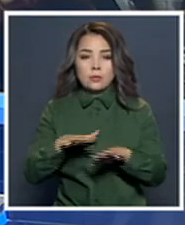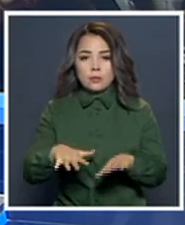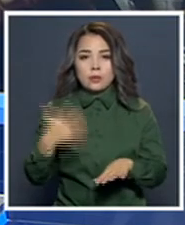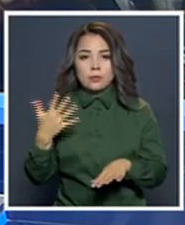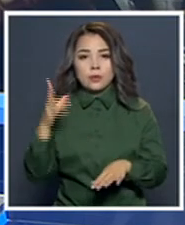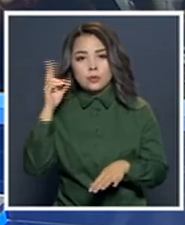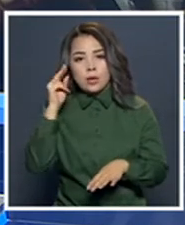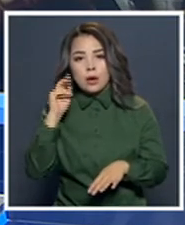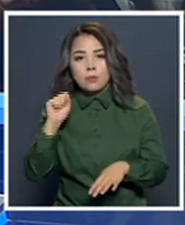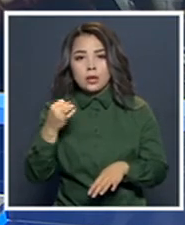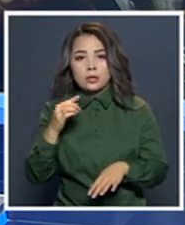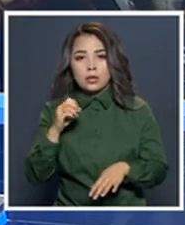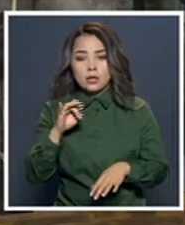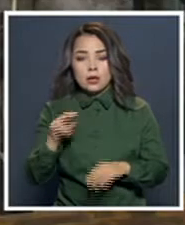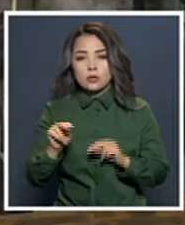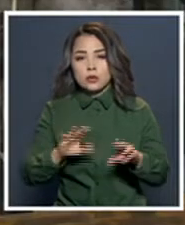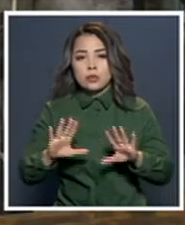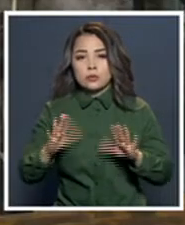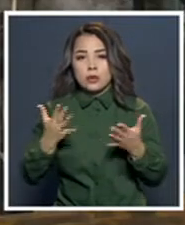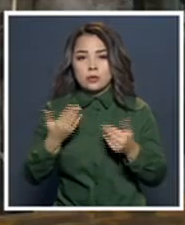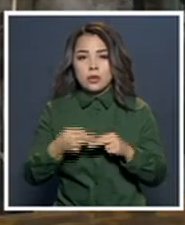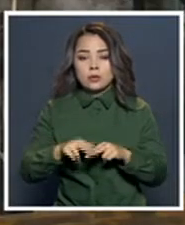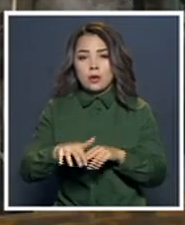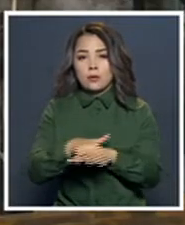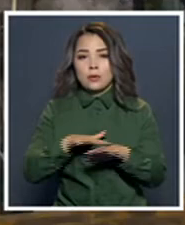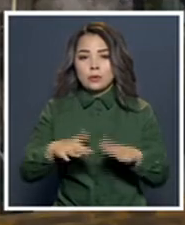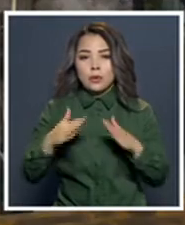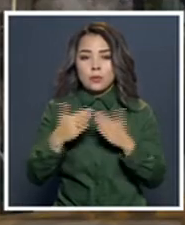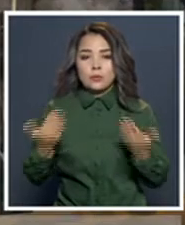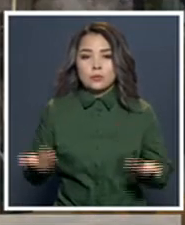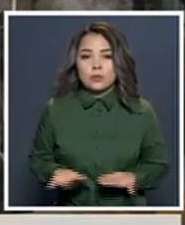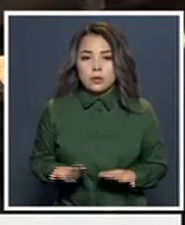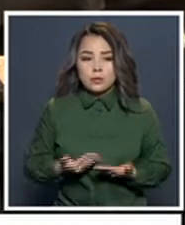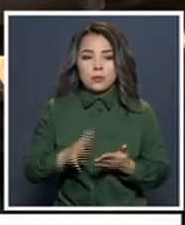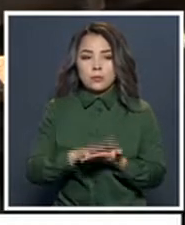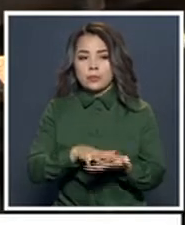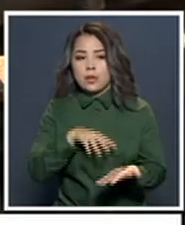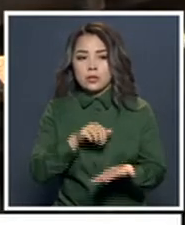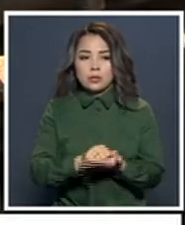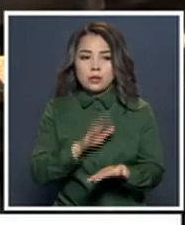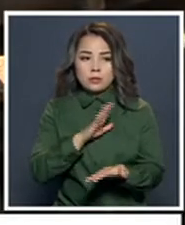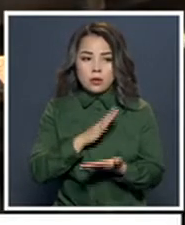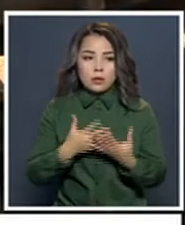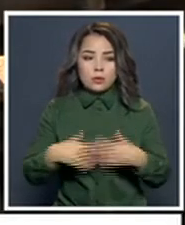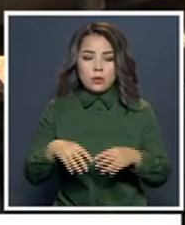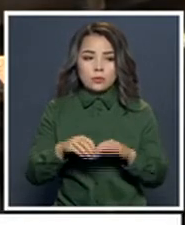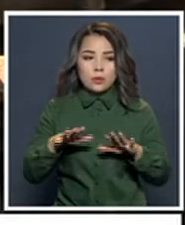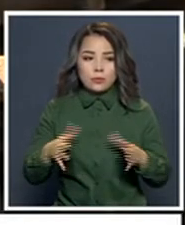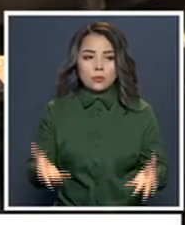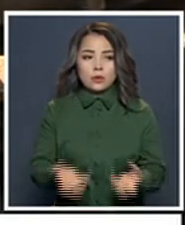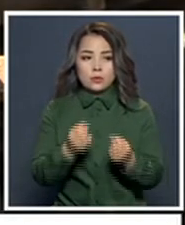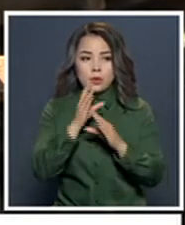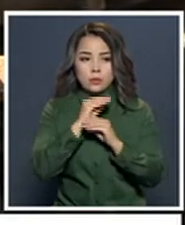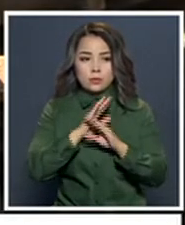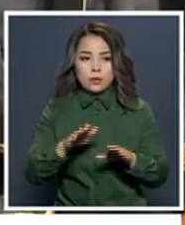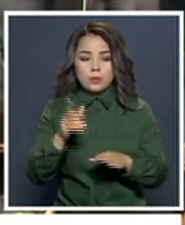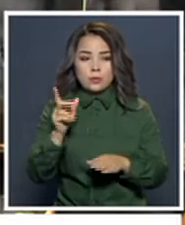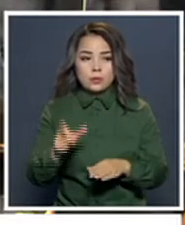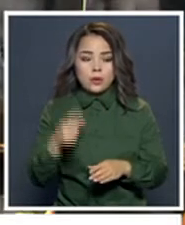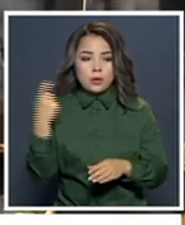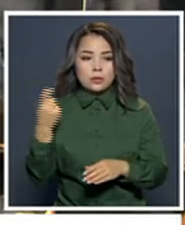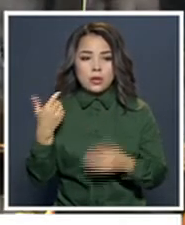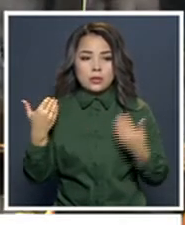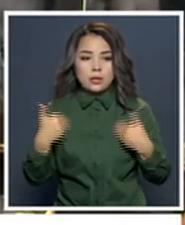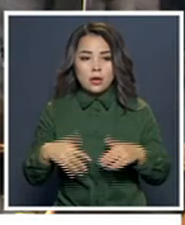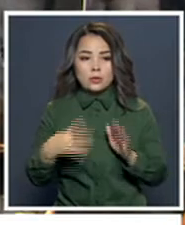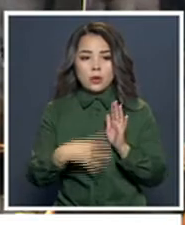күні Бәйтерек елді мекенінде болған қайғылы оқиғадан кейін баспананың күлі де қалмаған. Отбасын тілсіз жаудан құтқарамын деп ажал құшқан үй иесінің